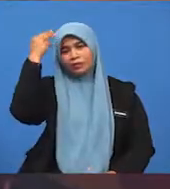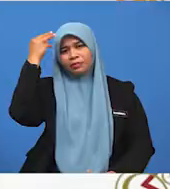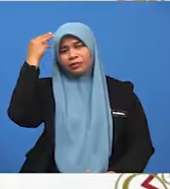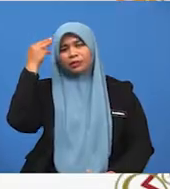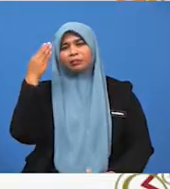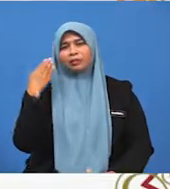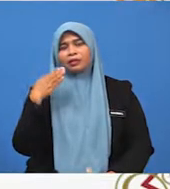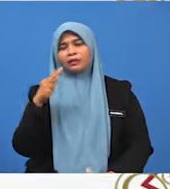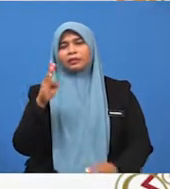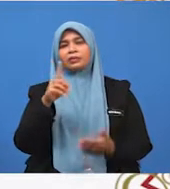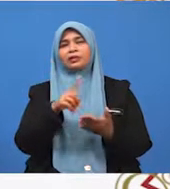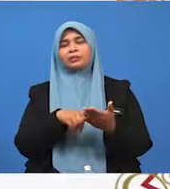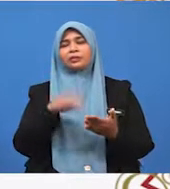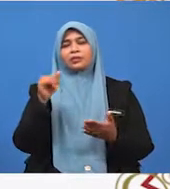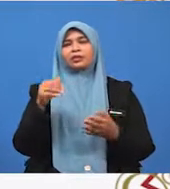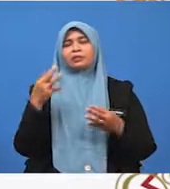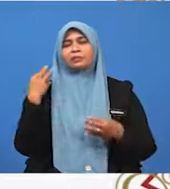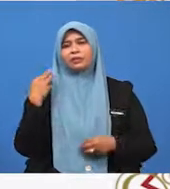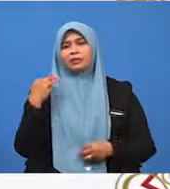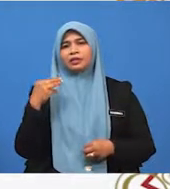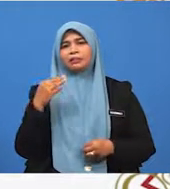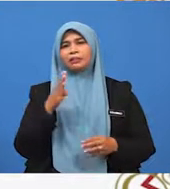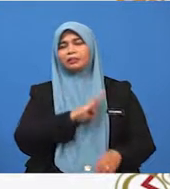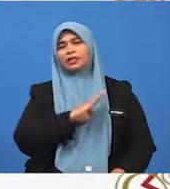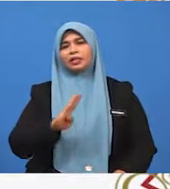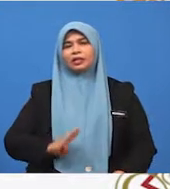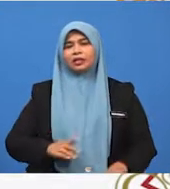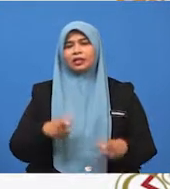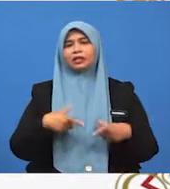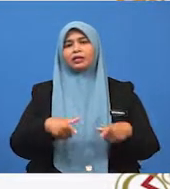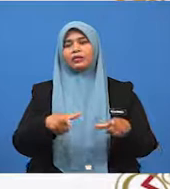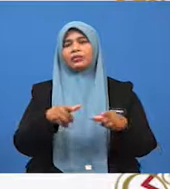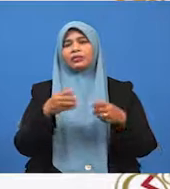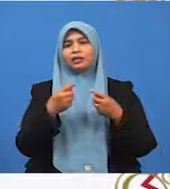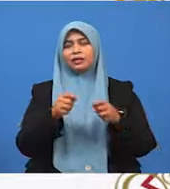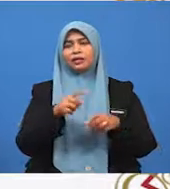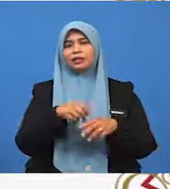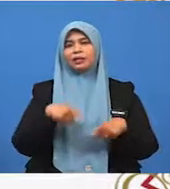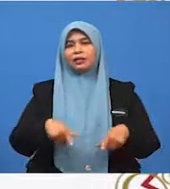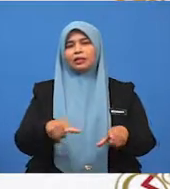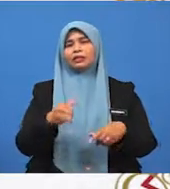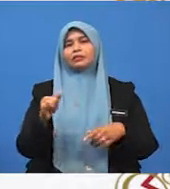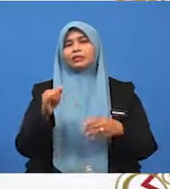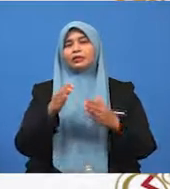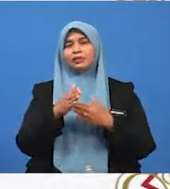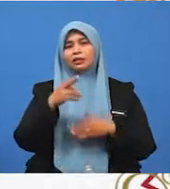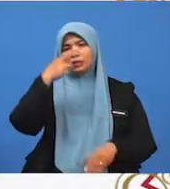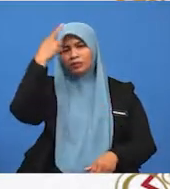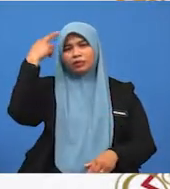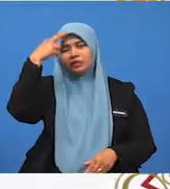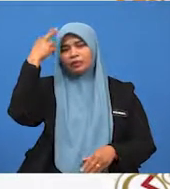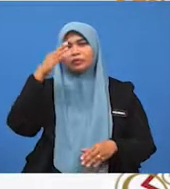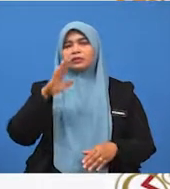seperti digambarkan dalam surah Ali Imran ayat 184. Maksudnya, jika mereka mendustakan